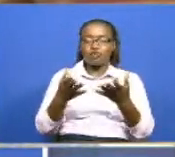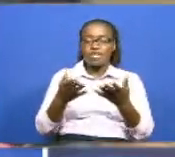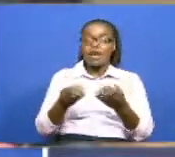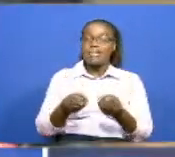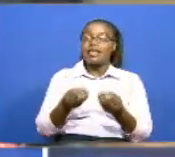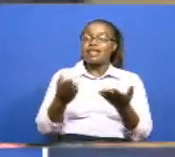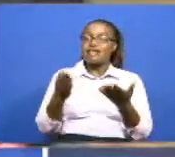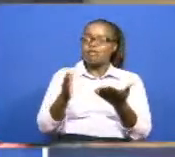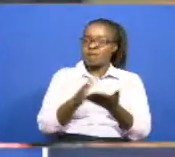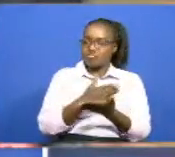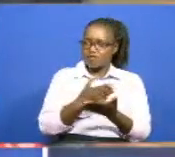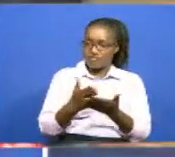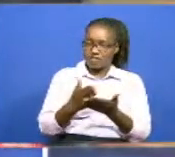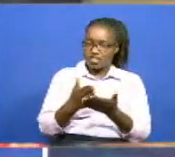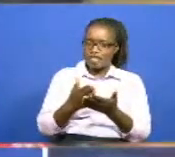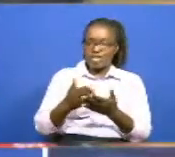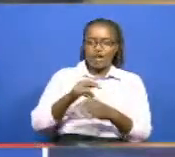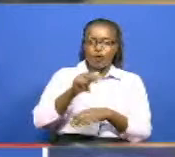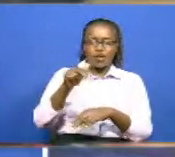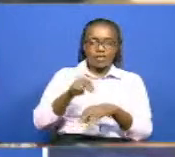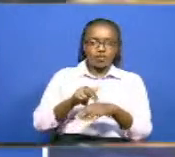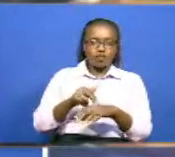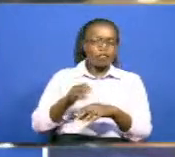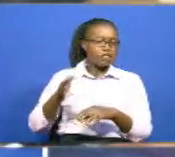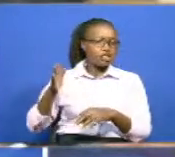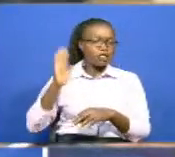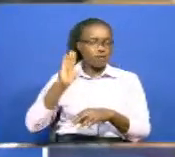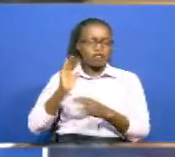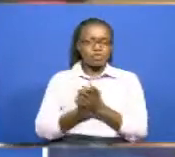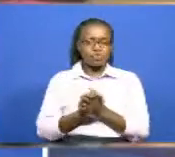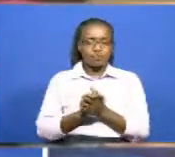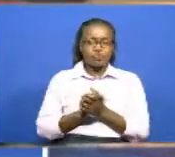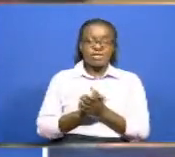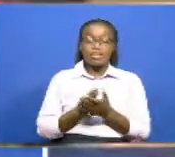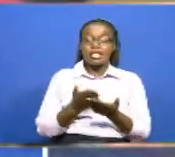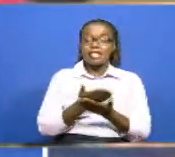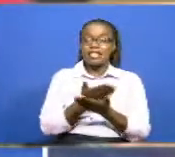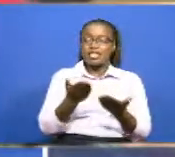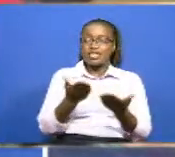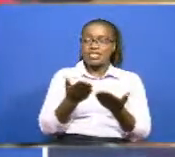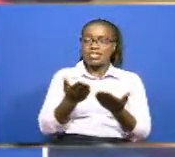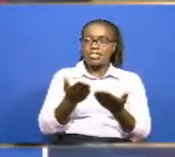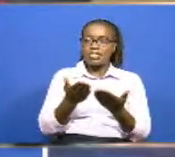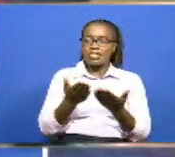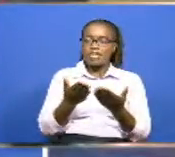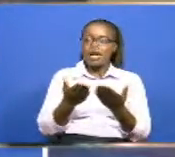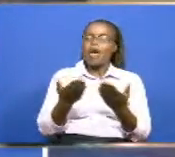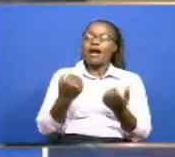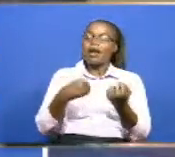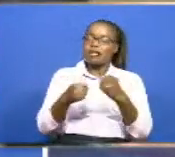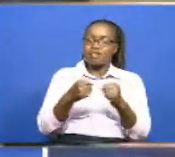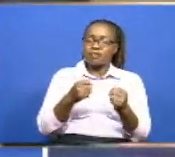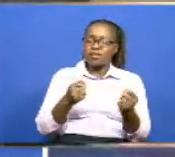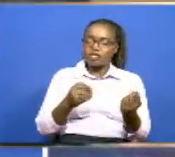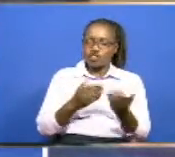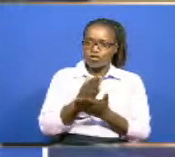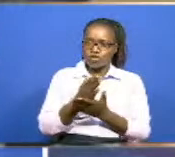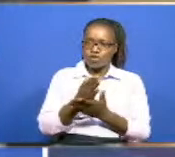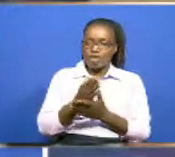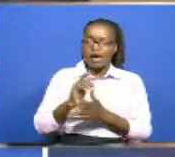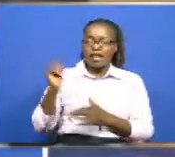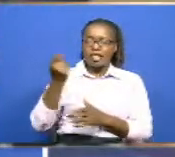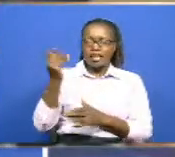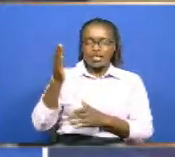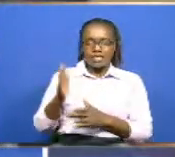security. This is an exercise that we will see to completion. This is an exercise that we will ensure that all our Kenyans